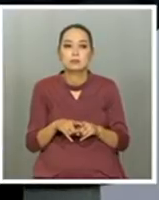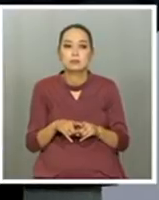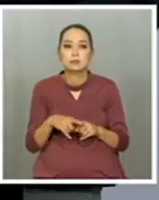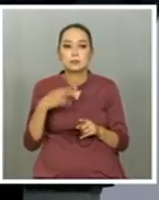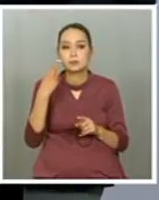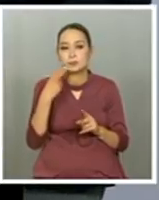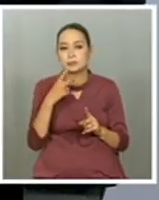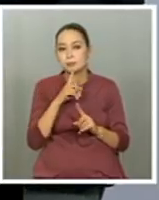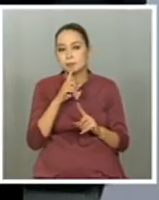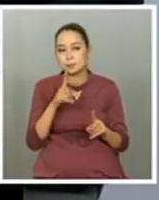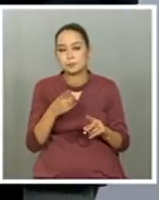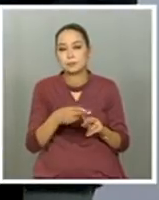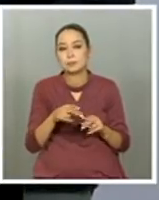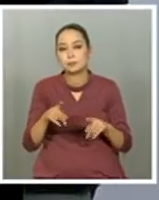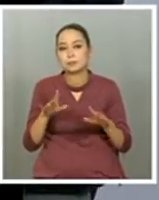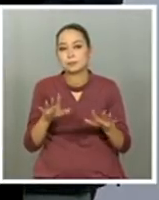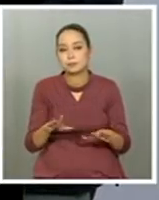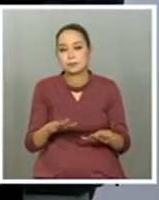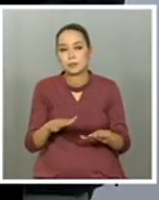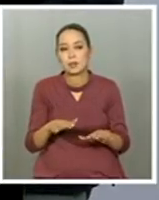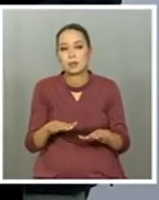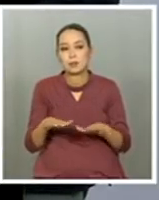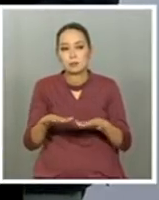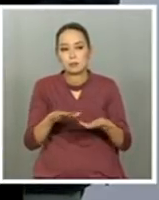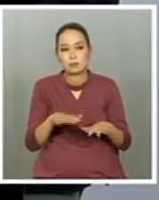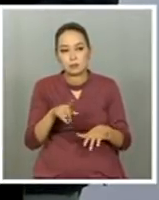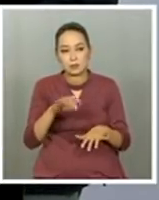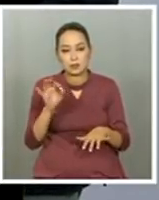ең шетте орналасқан мекендер екен.